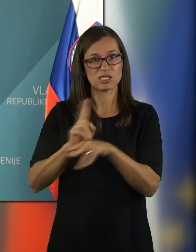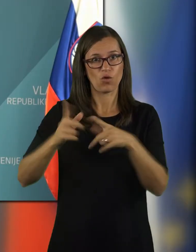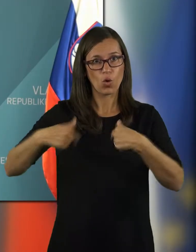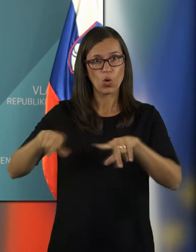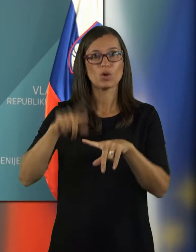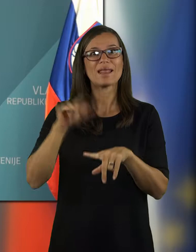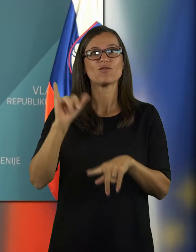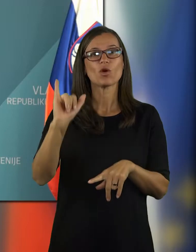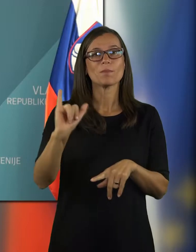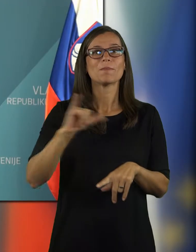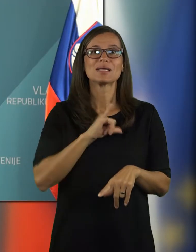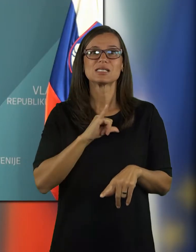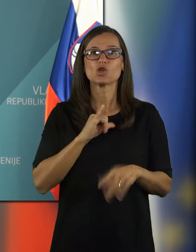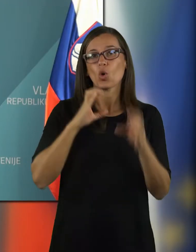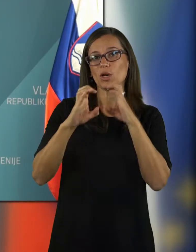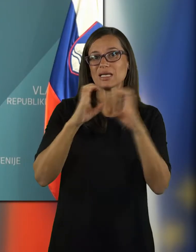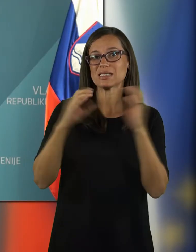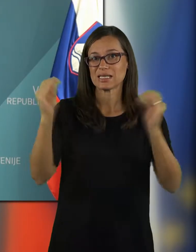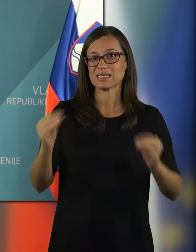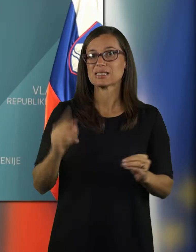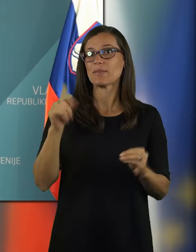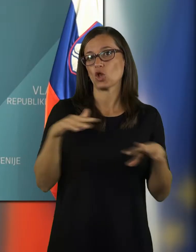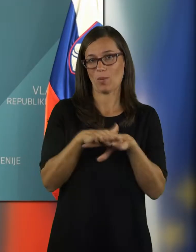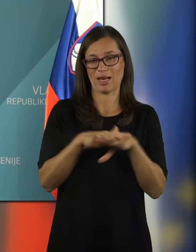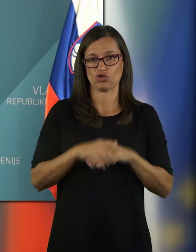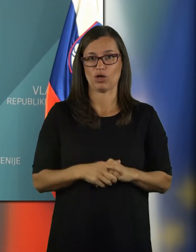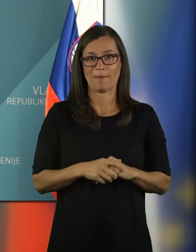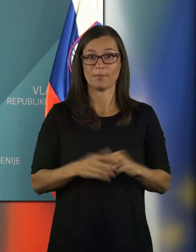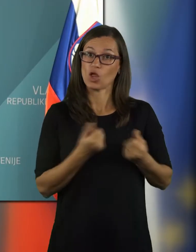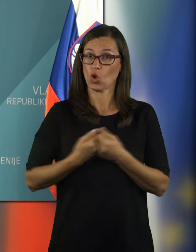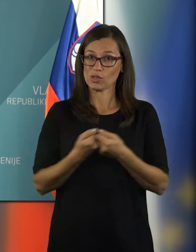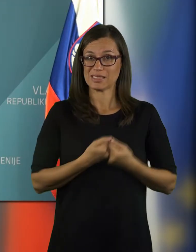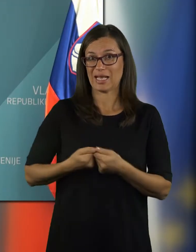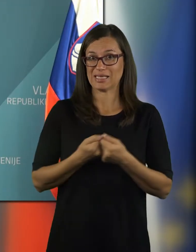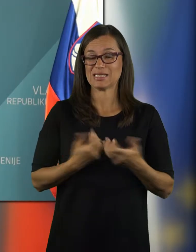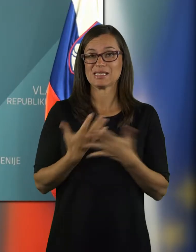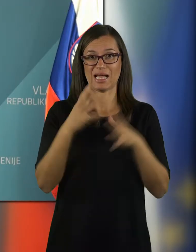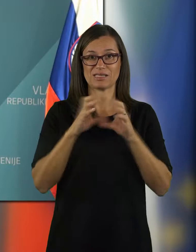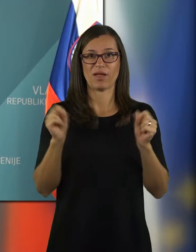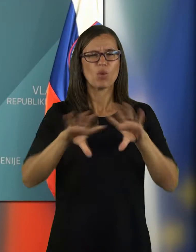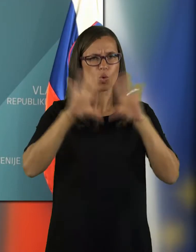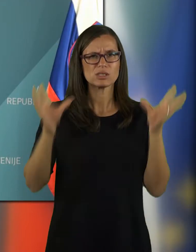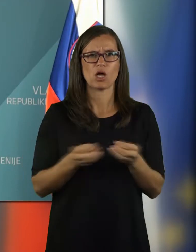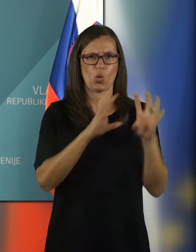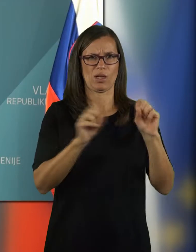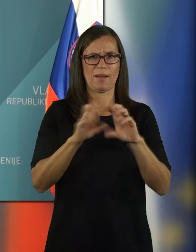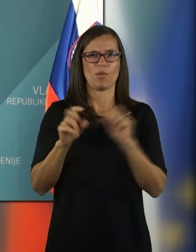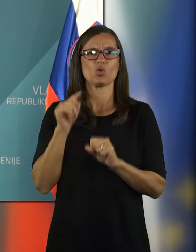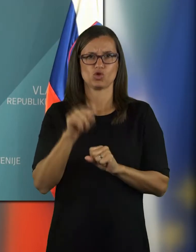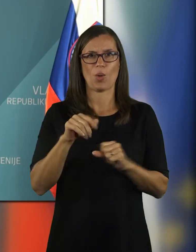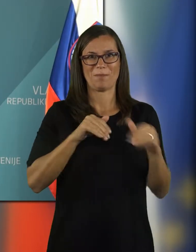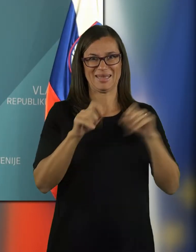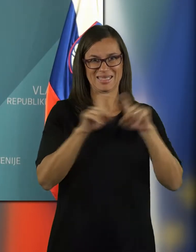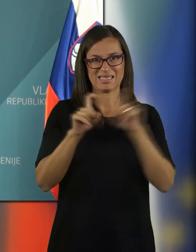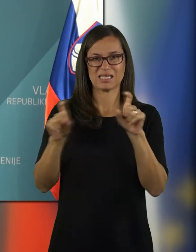okolja ter informacijsko-komunikacijski sistem in omrežja. Nosilci za izvedbo vseh ukrepov so